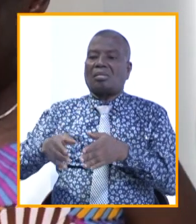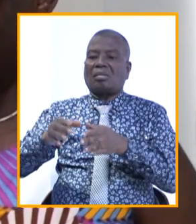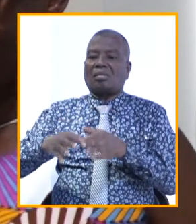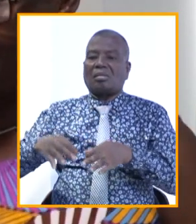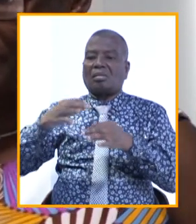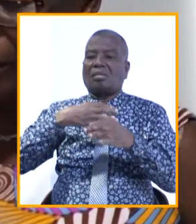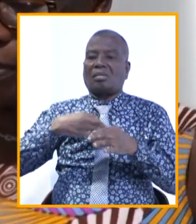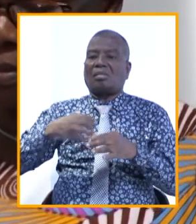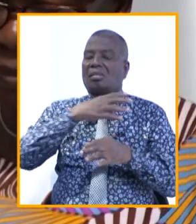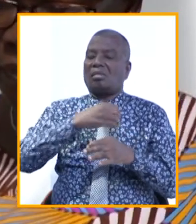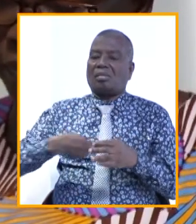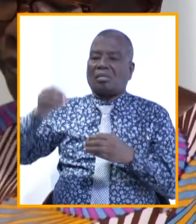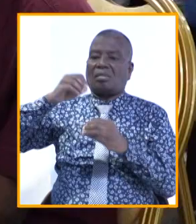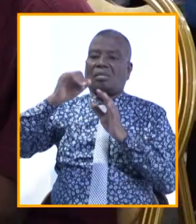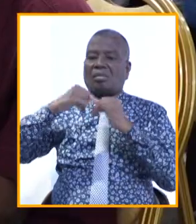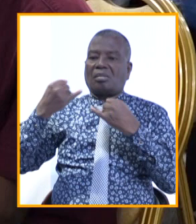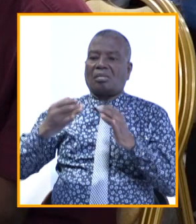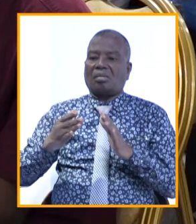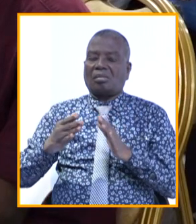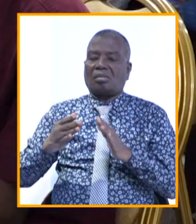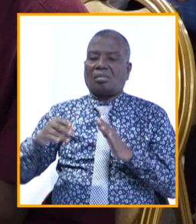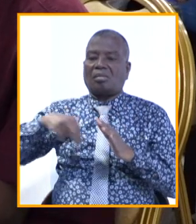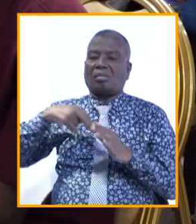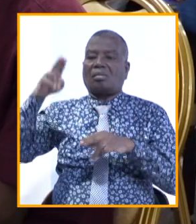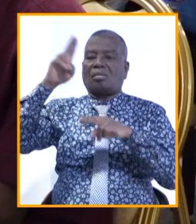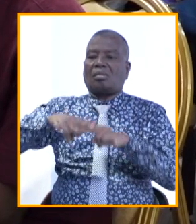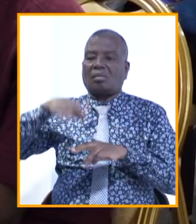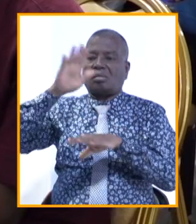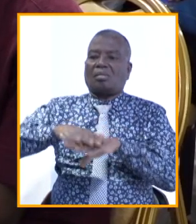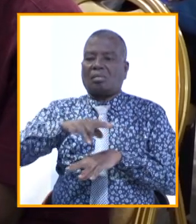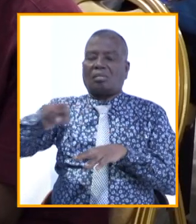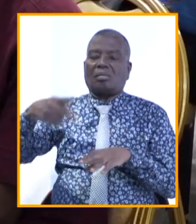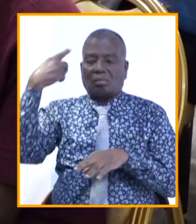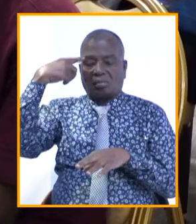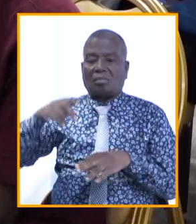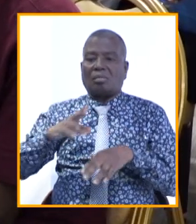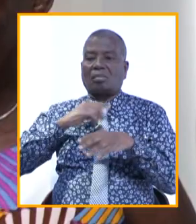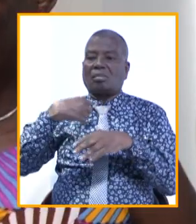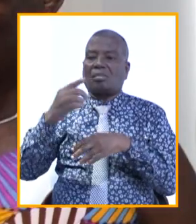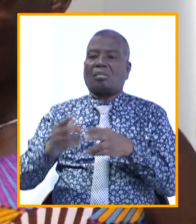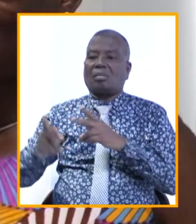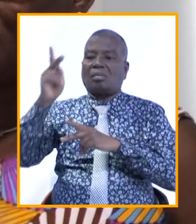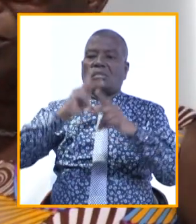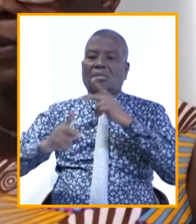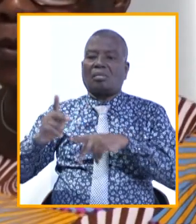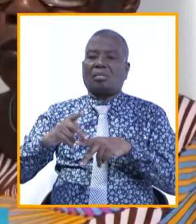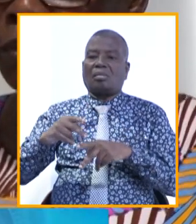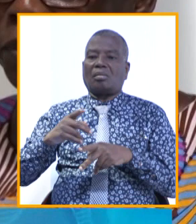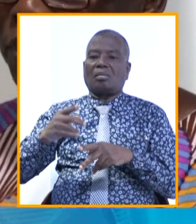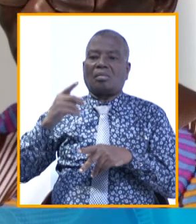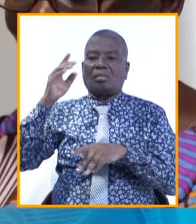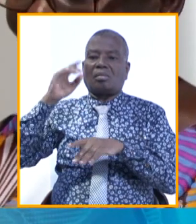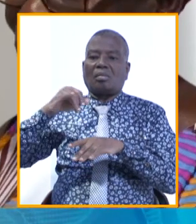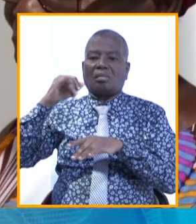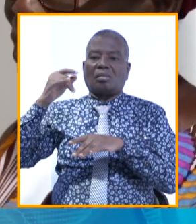sollicite l'implication des journalistes. Nous comptons vraiment sur vous pour interpeller la population, interpeller les